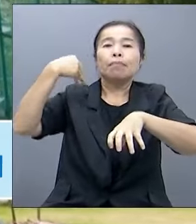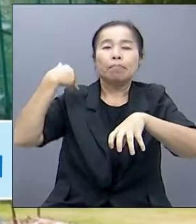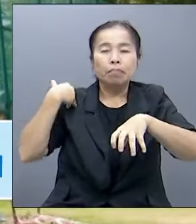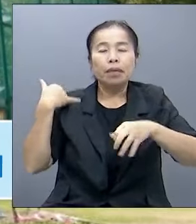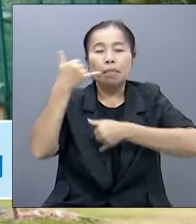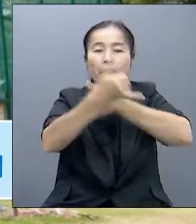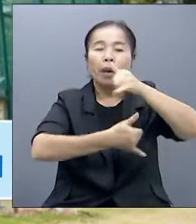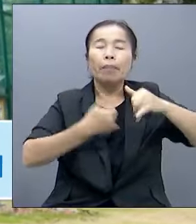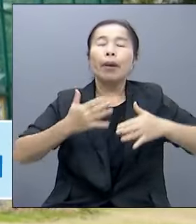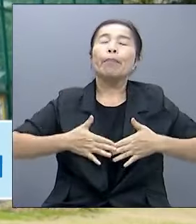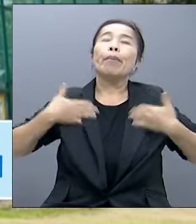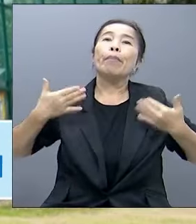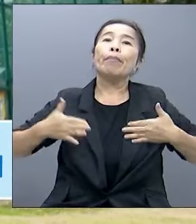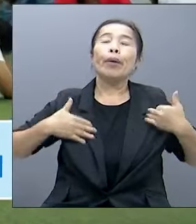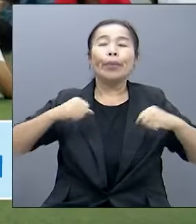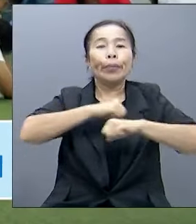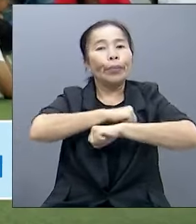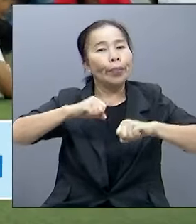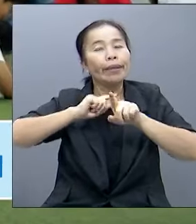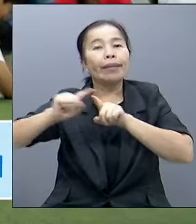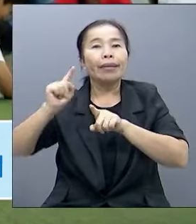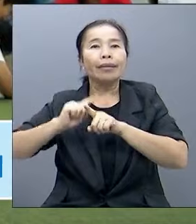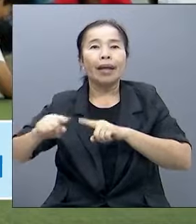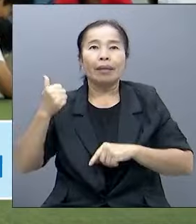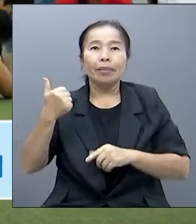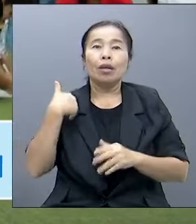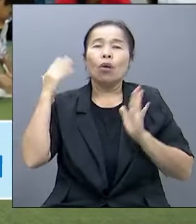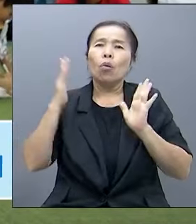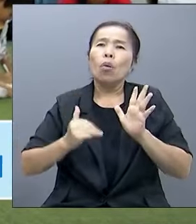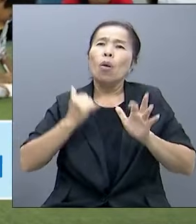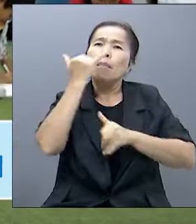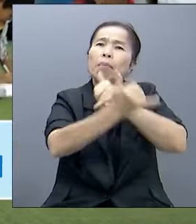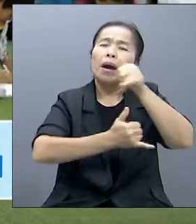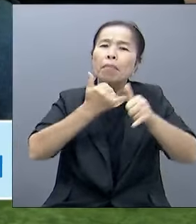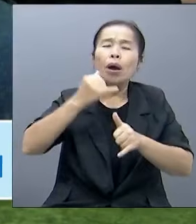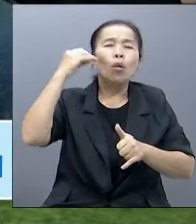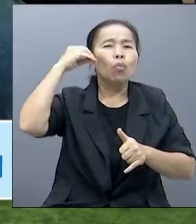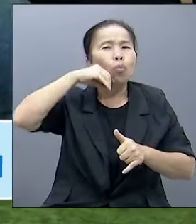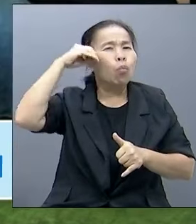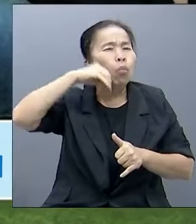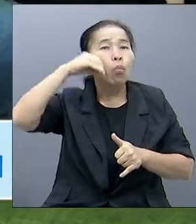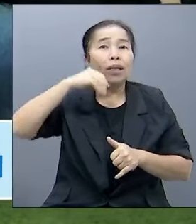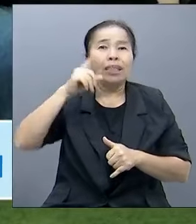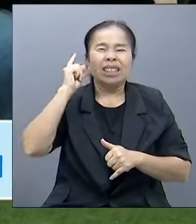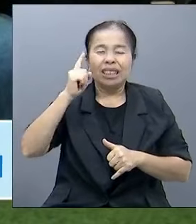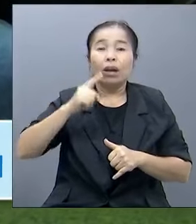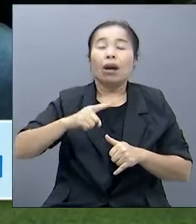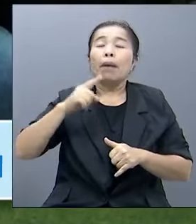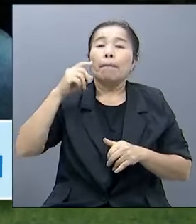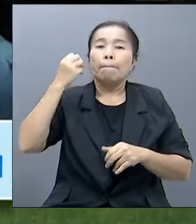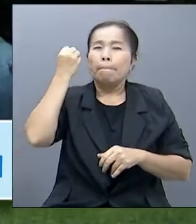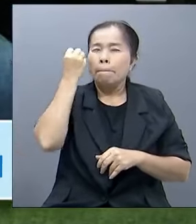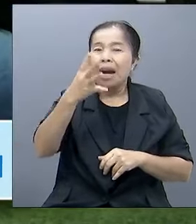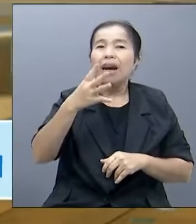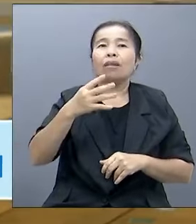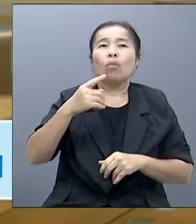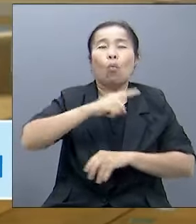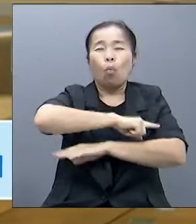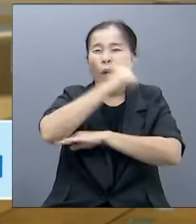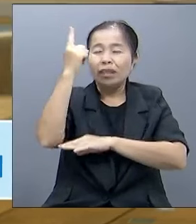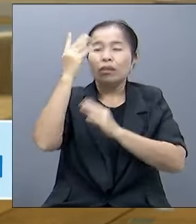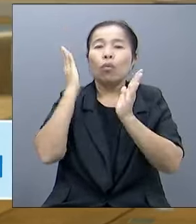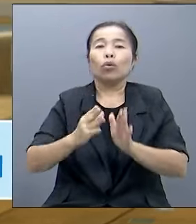ายกิจกรรมไฮไลท์ที่คนมาใช้บริการเยอะวันละจริงๆแล้ววันหนึ่งของเราเกือบ 2,000 คนแล้ว